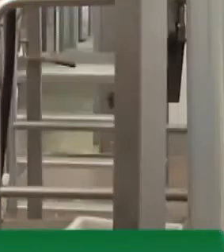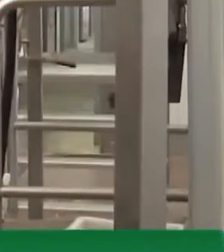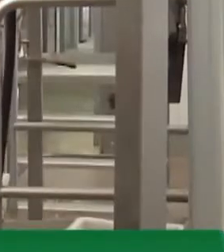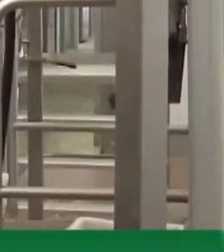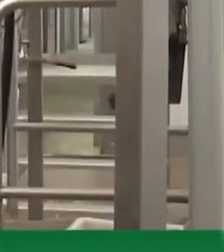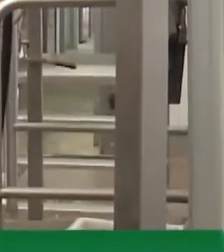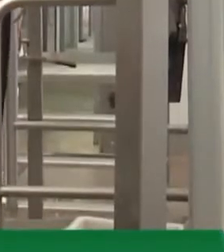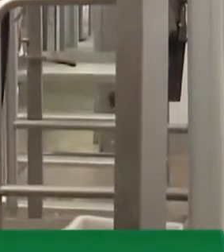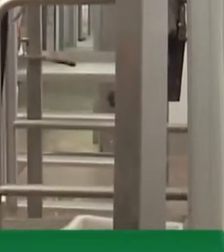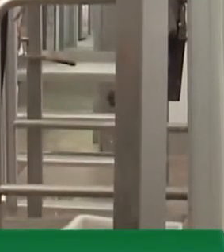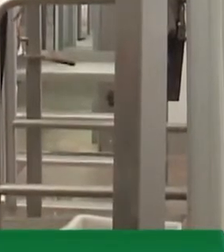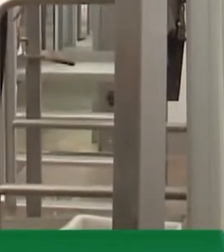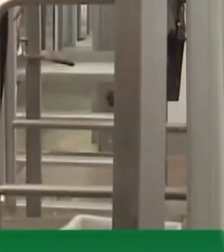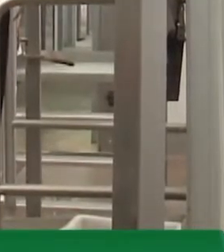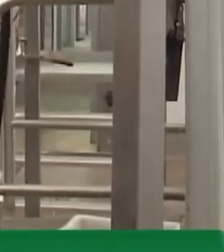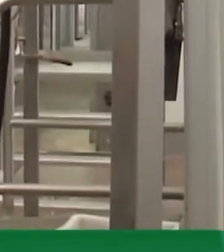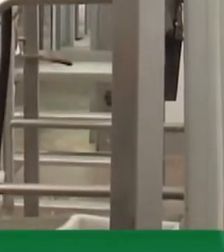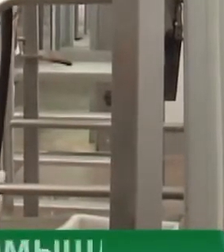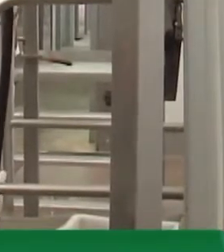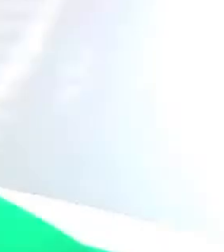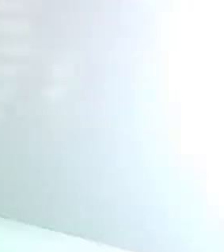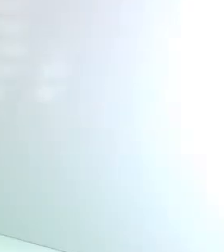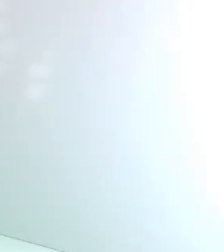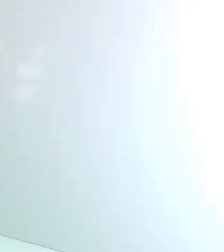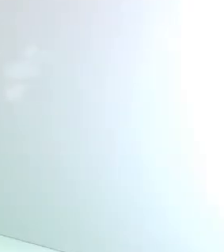жамбыл болтая специально для ахнул об то